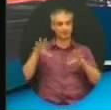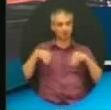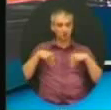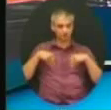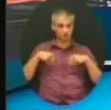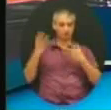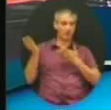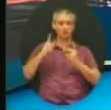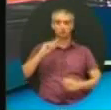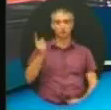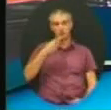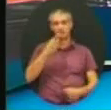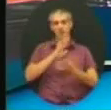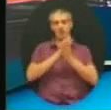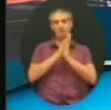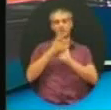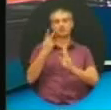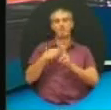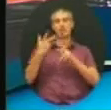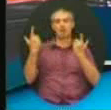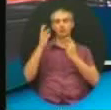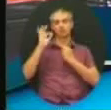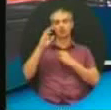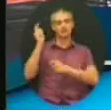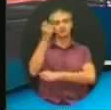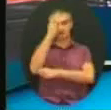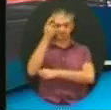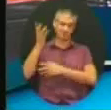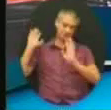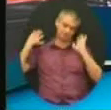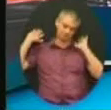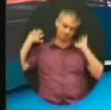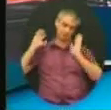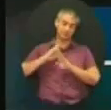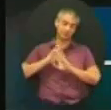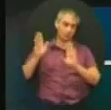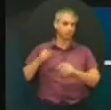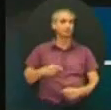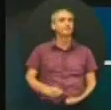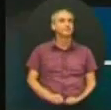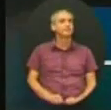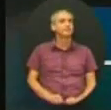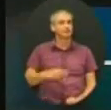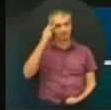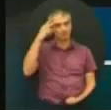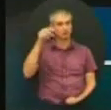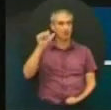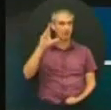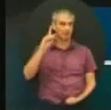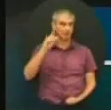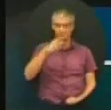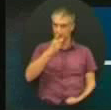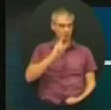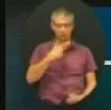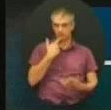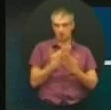קונצנזוס ולהזמין את כולם, הפכתם את זה לחגיגה של מירי רגב ושוב. זה אסור לעשות, חבל מאוד. פרופסור אלדד, אתה לא צריך